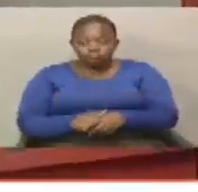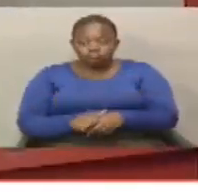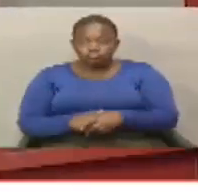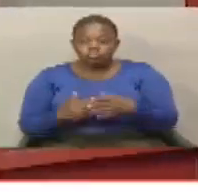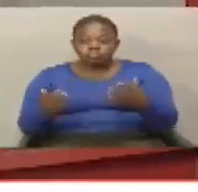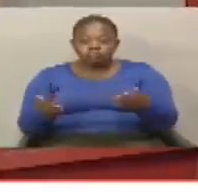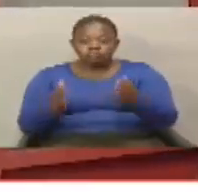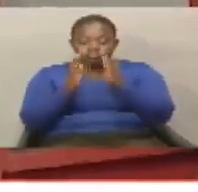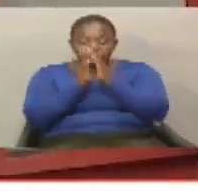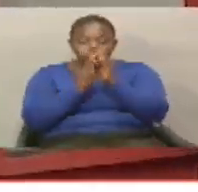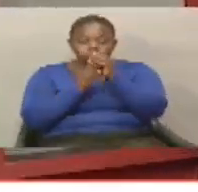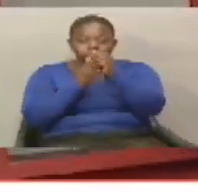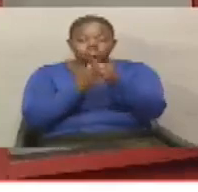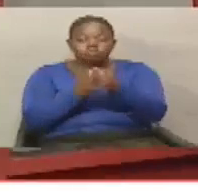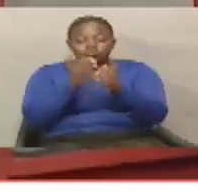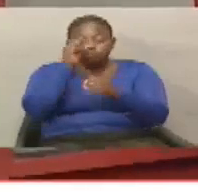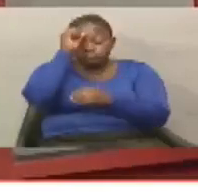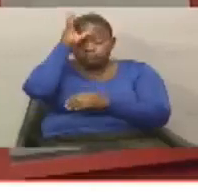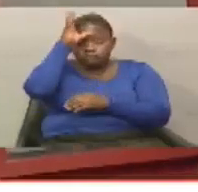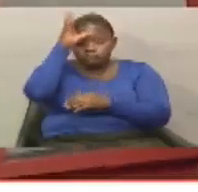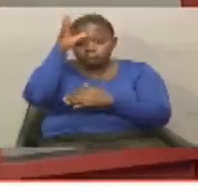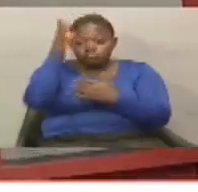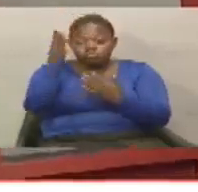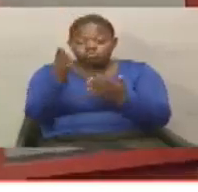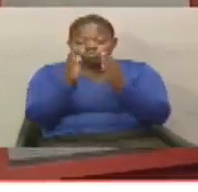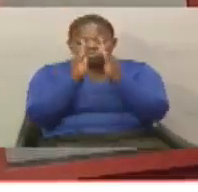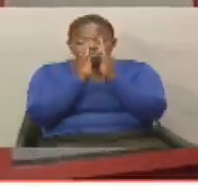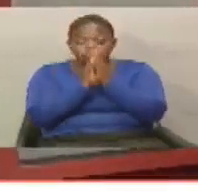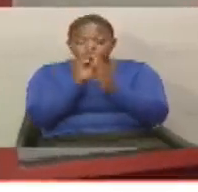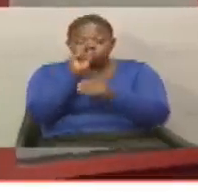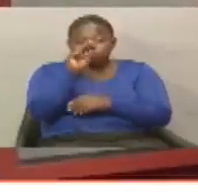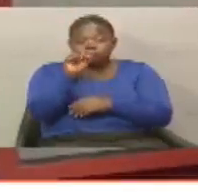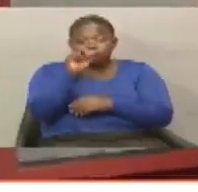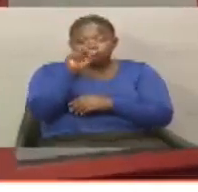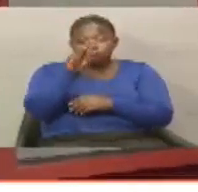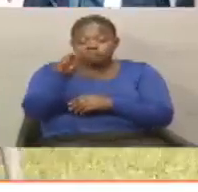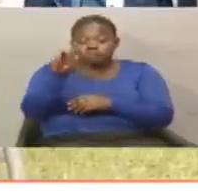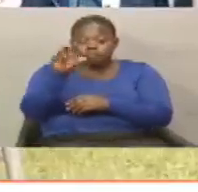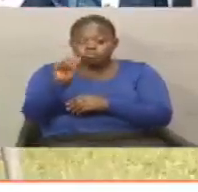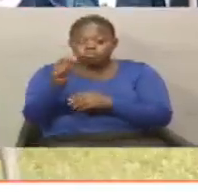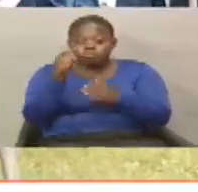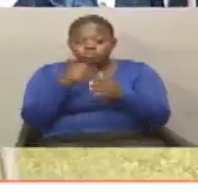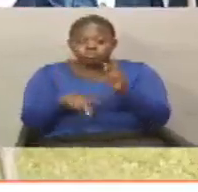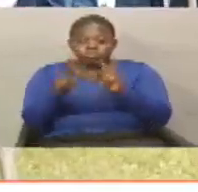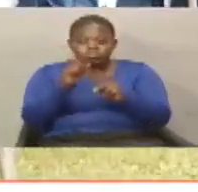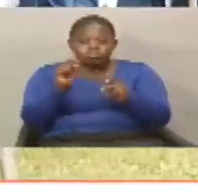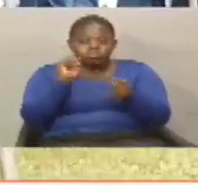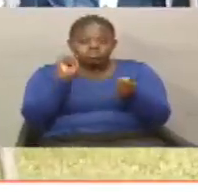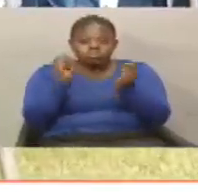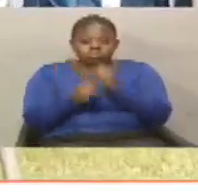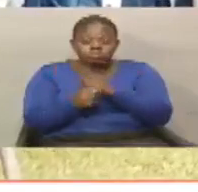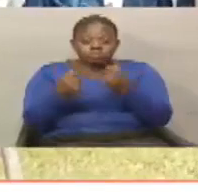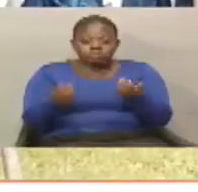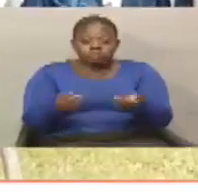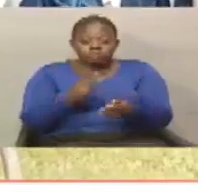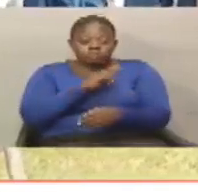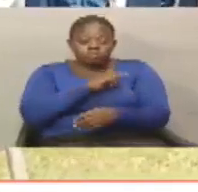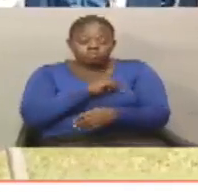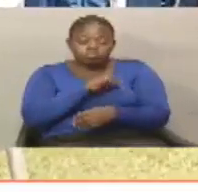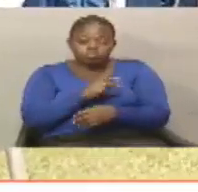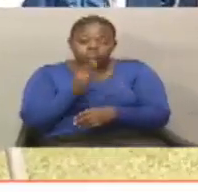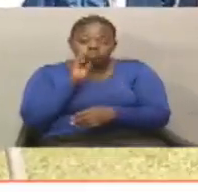Misa ekulembeddwa Father Andrew Kyagulanyi nga mu kusabira Naava agambye nti abantu balina okutereeza ebyabasobako